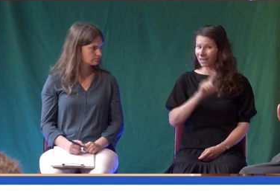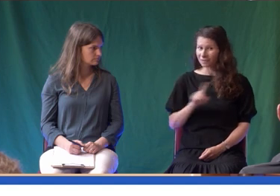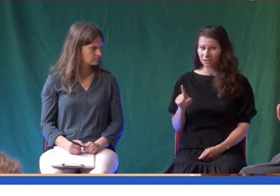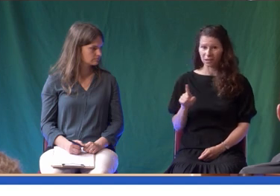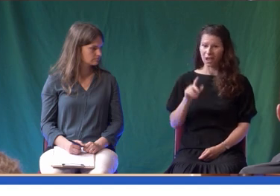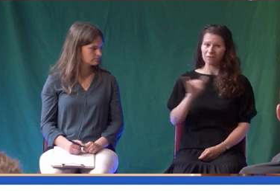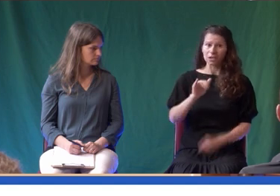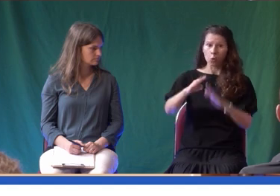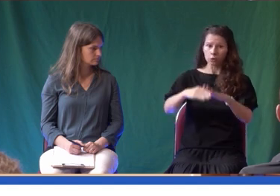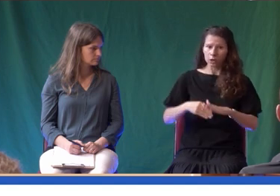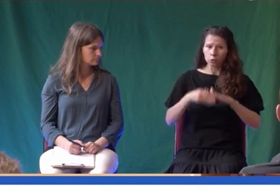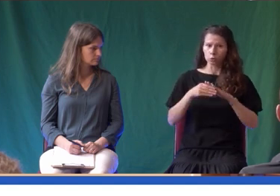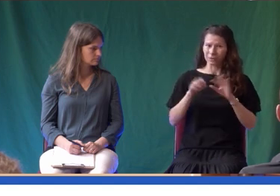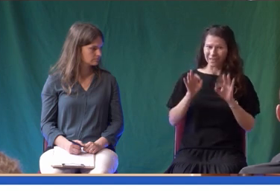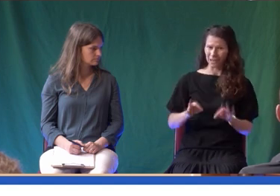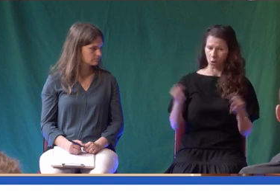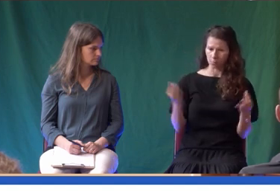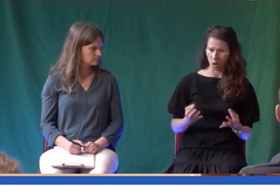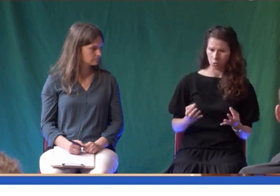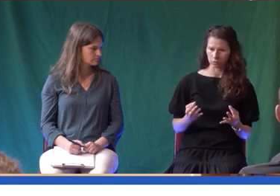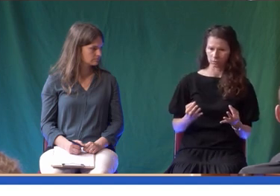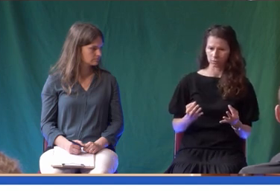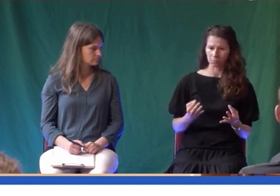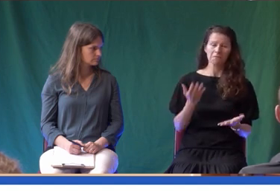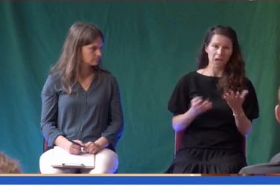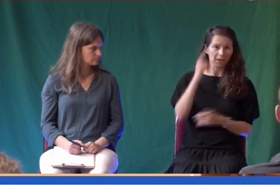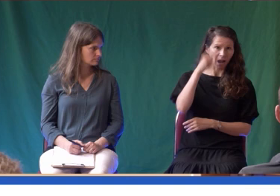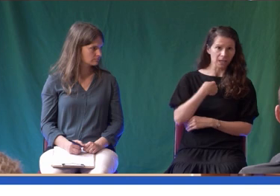man konkret braucht man aber diese nicht bekommt